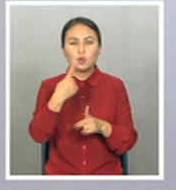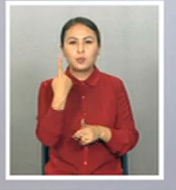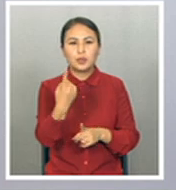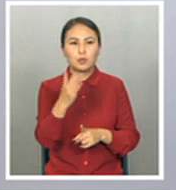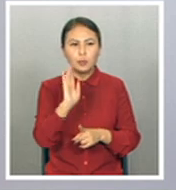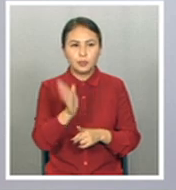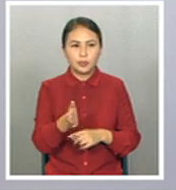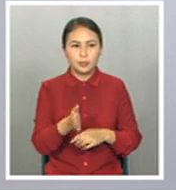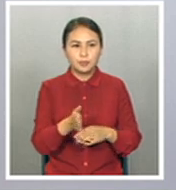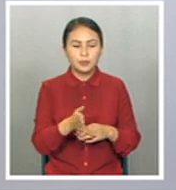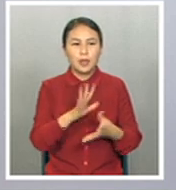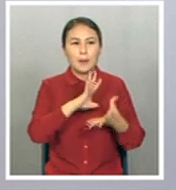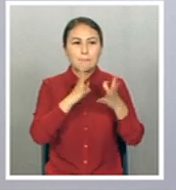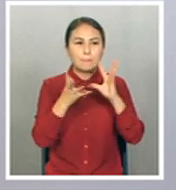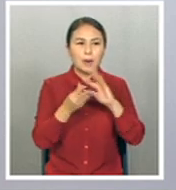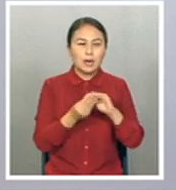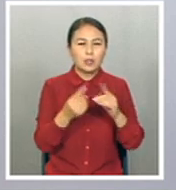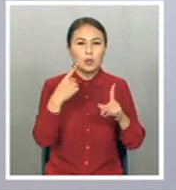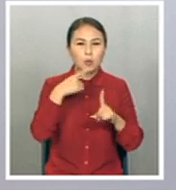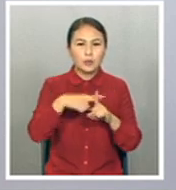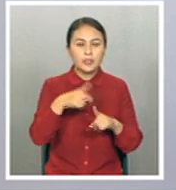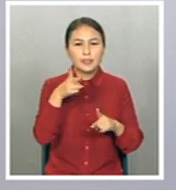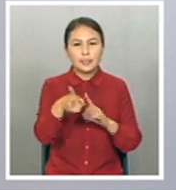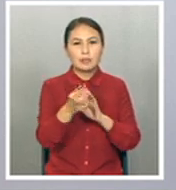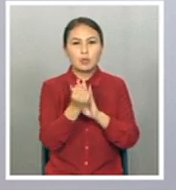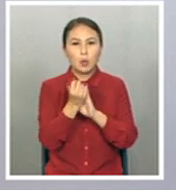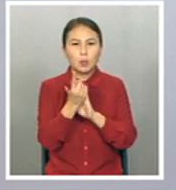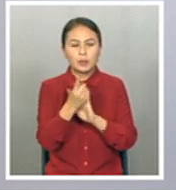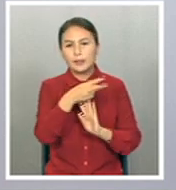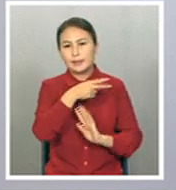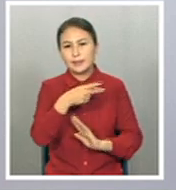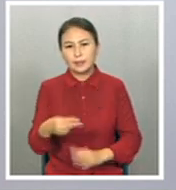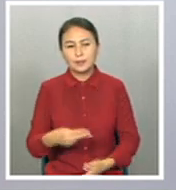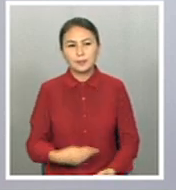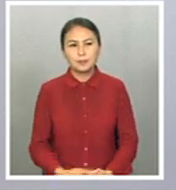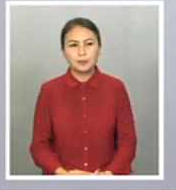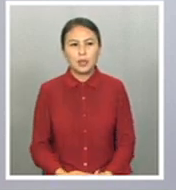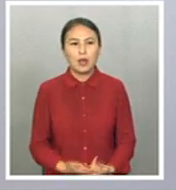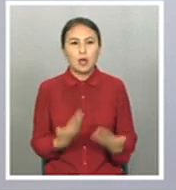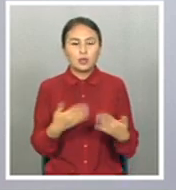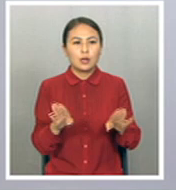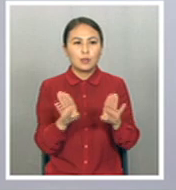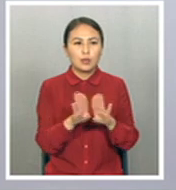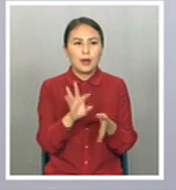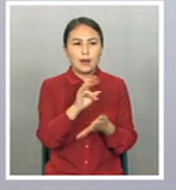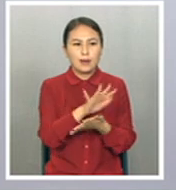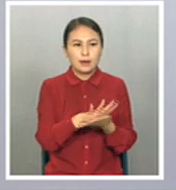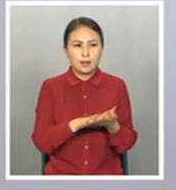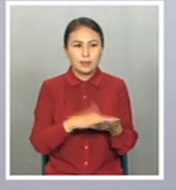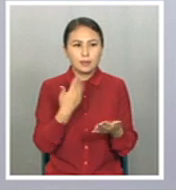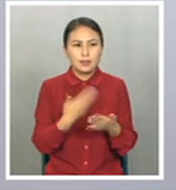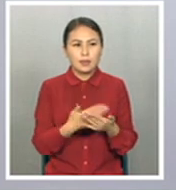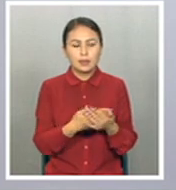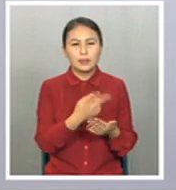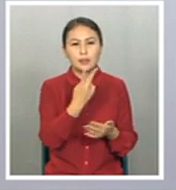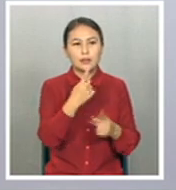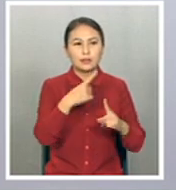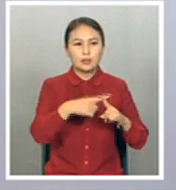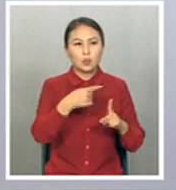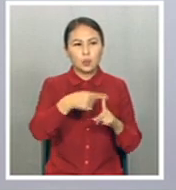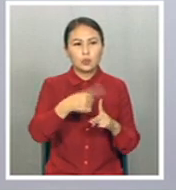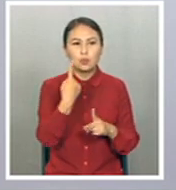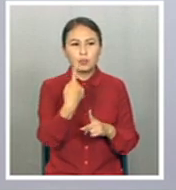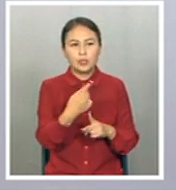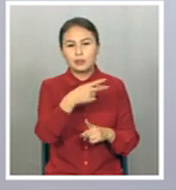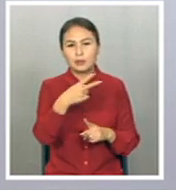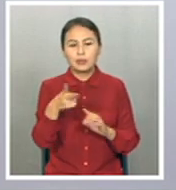тұр. Барлығын қоссақ 2011-ге тең. Соны болар әрі қарай. Мына X пен X-тің қосындысы